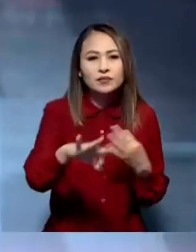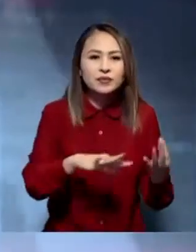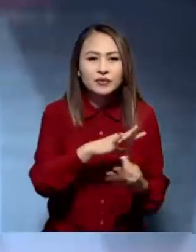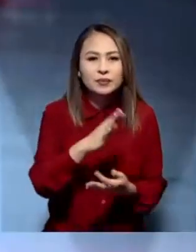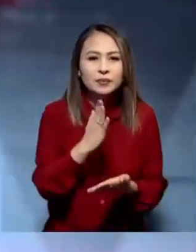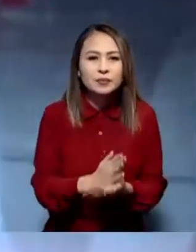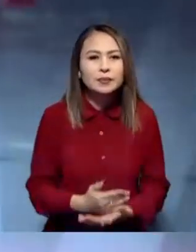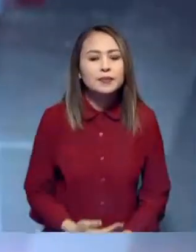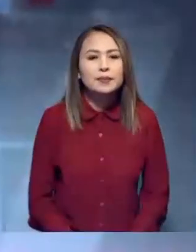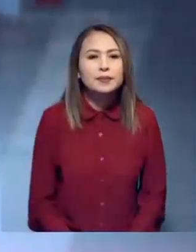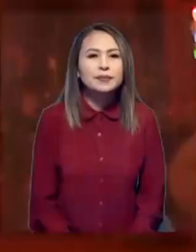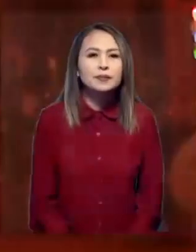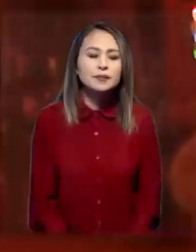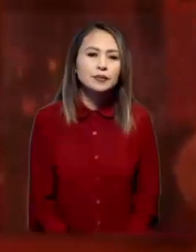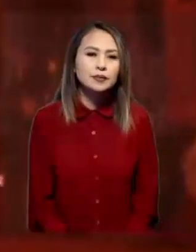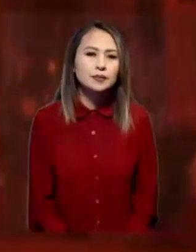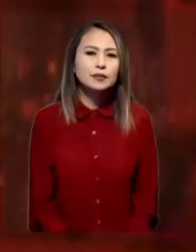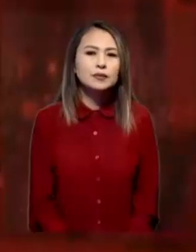бар.